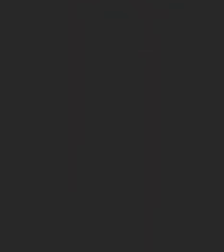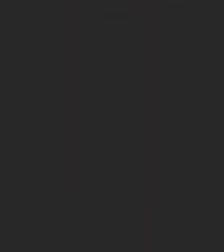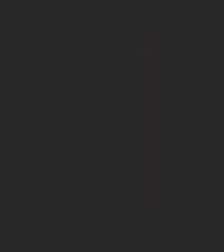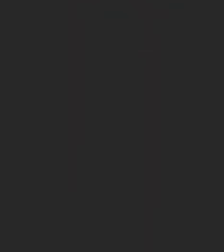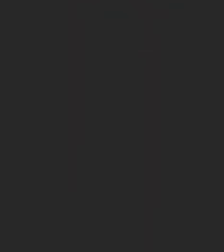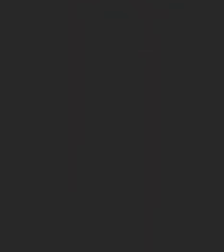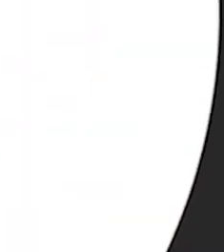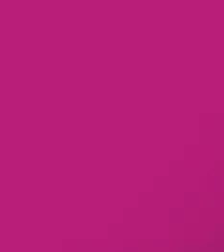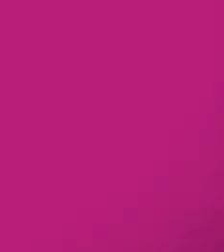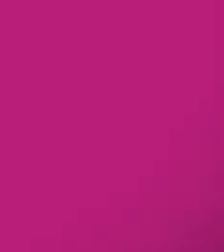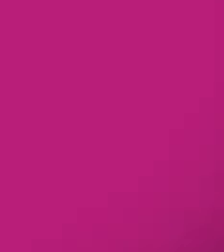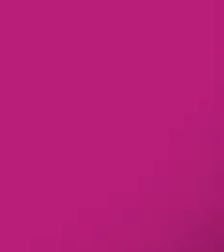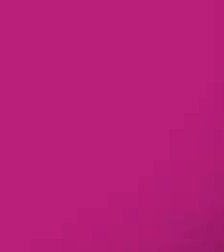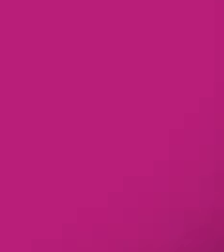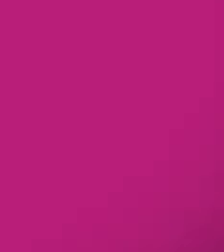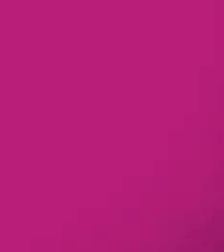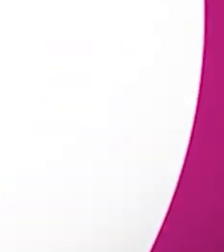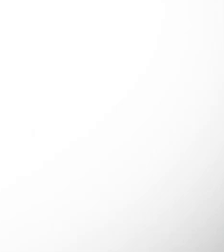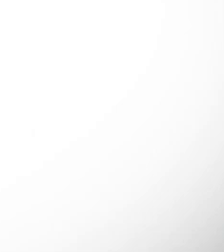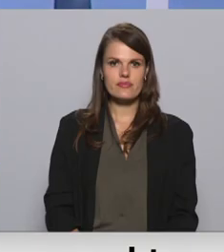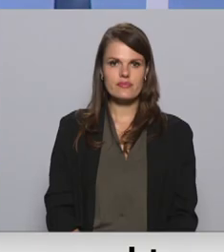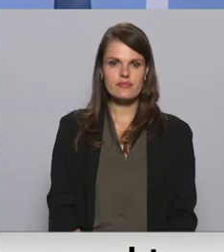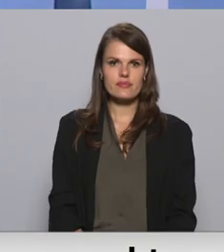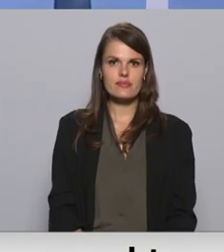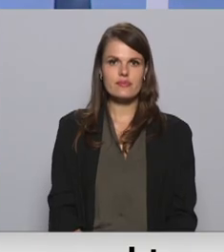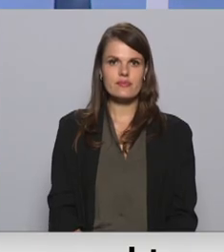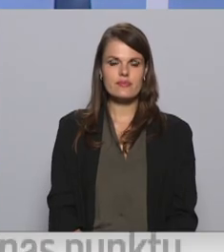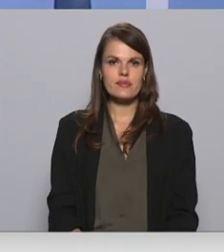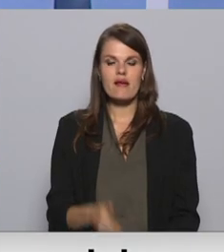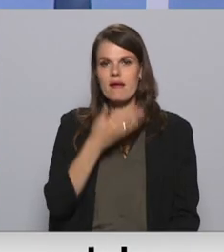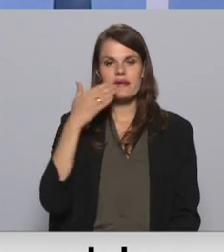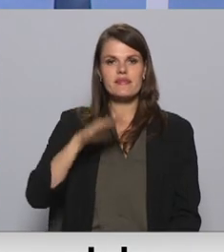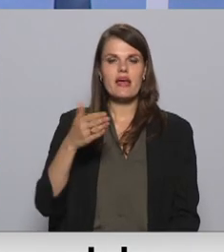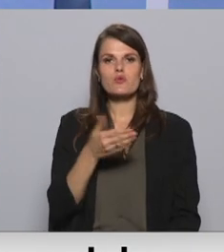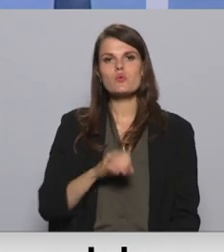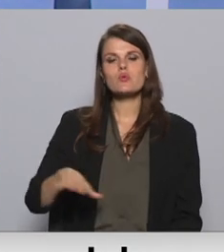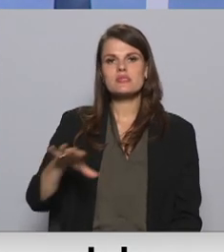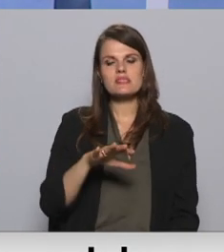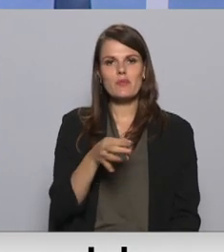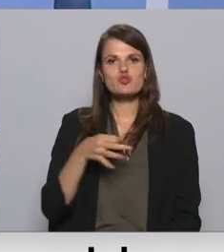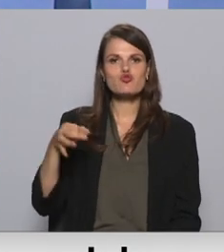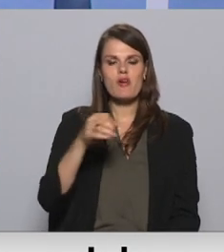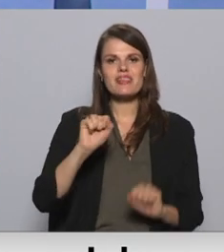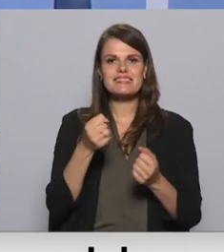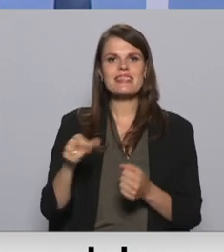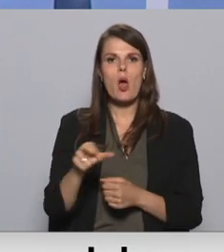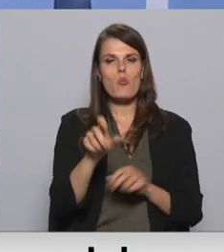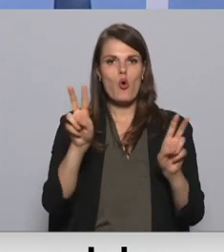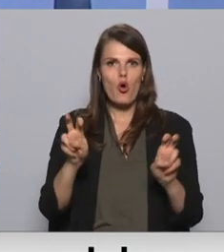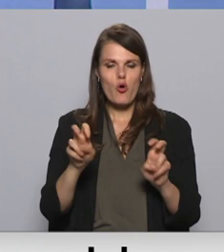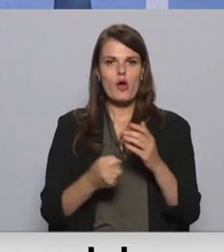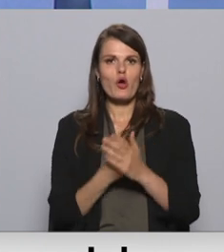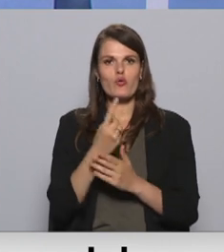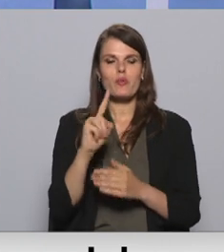Re, viss ēters ir te! Dienvidu Kurzemes novada Ziemupē top Latvijā pirmais pirts